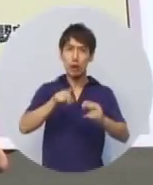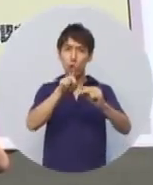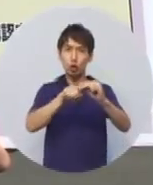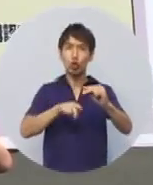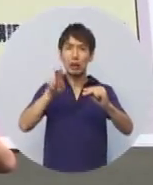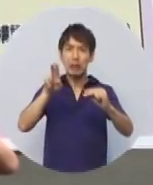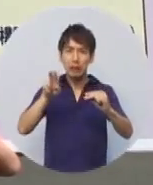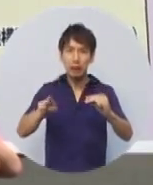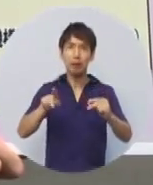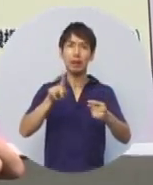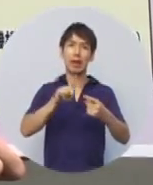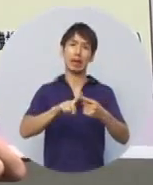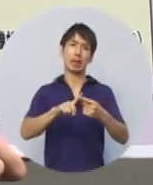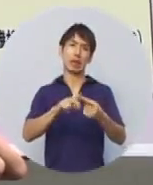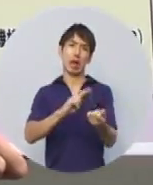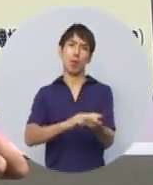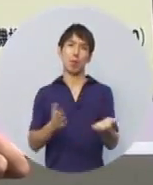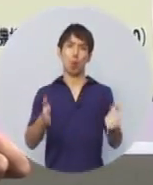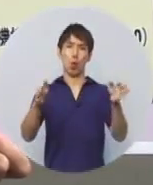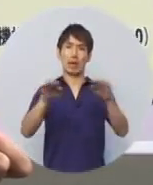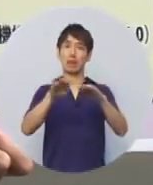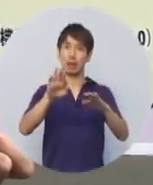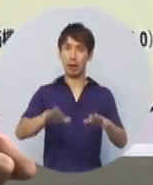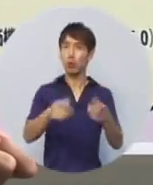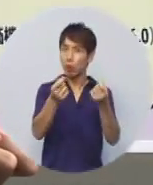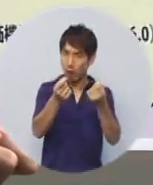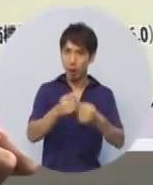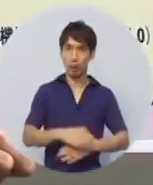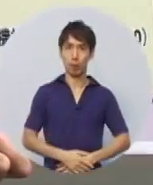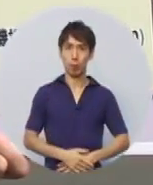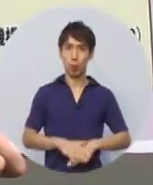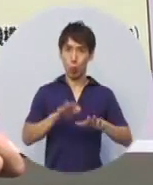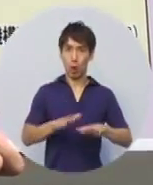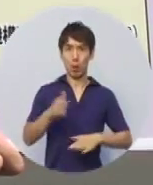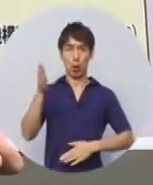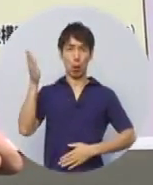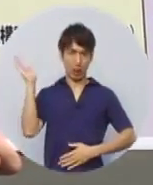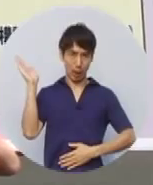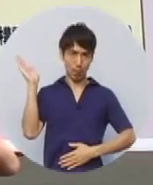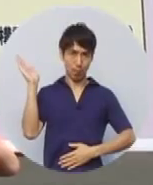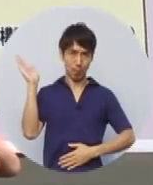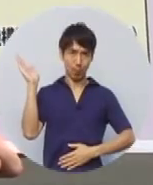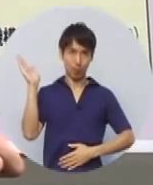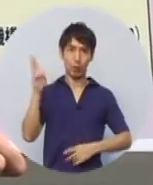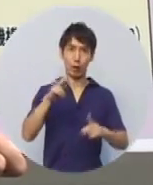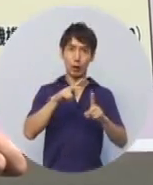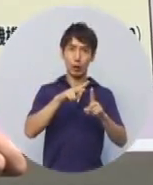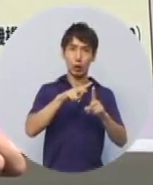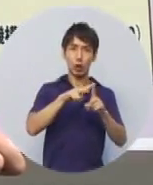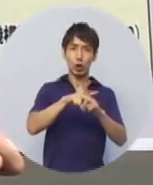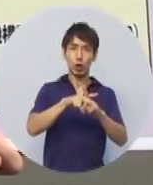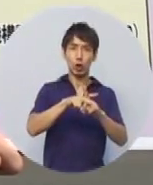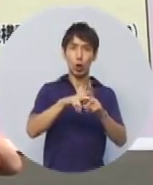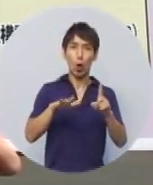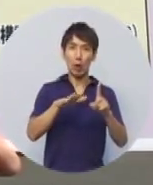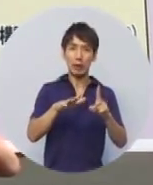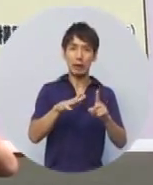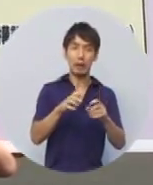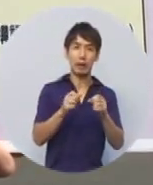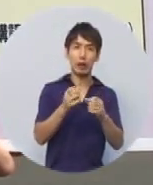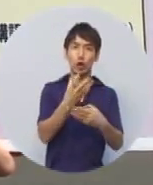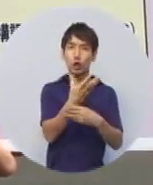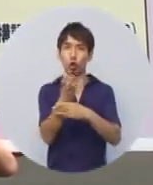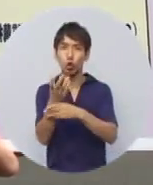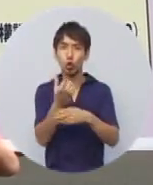んですね。その中でも今回はこちら、小児救急医療拠点病院としての取り